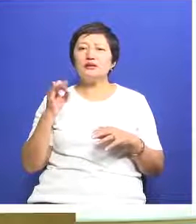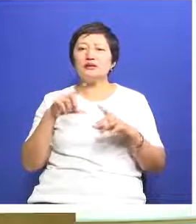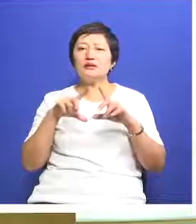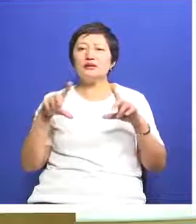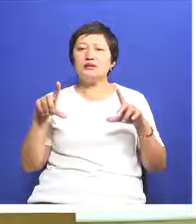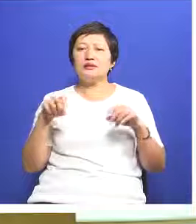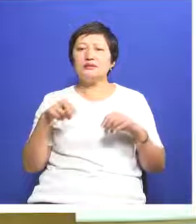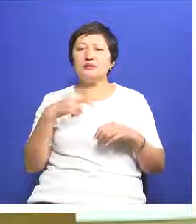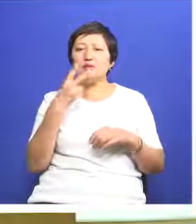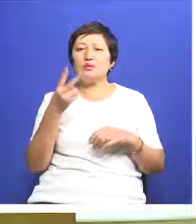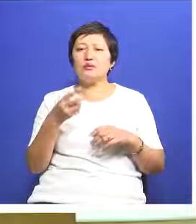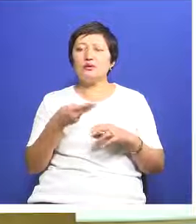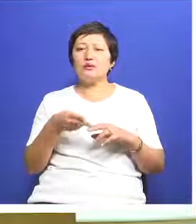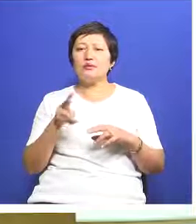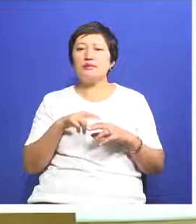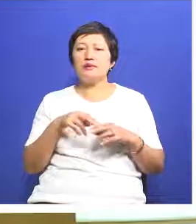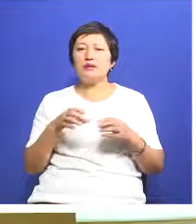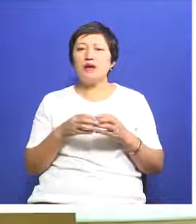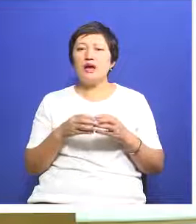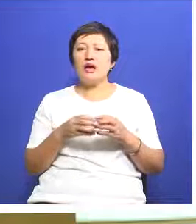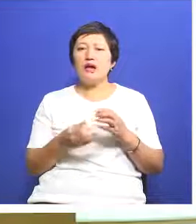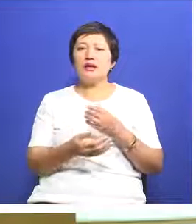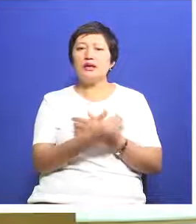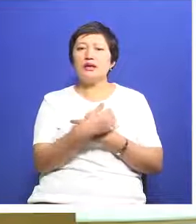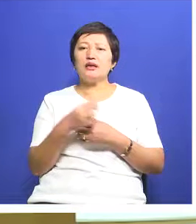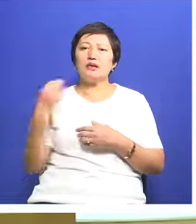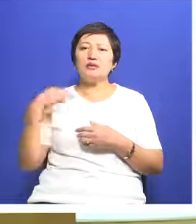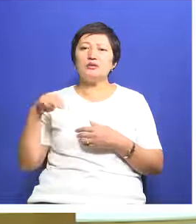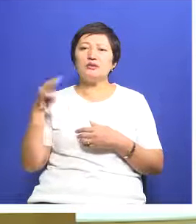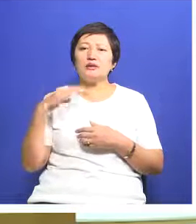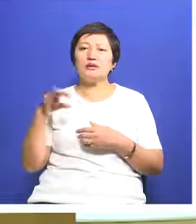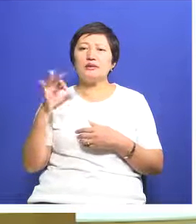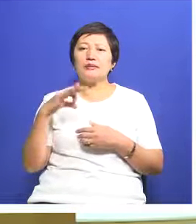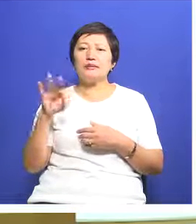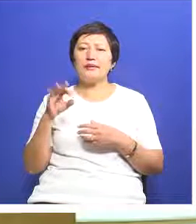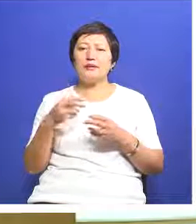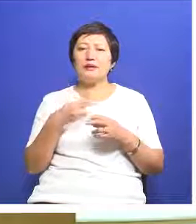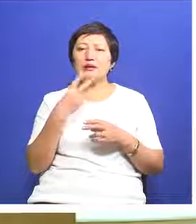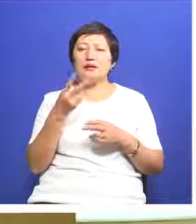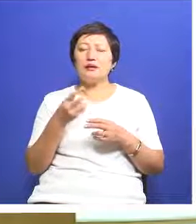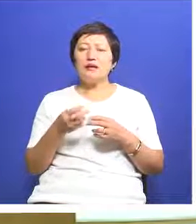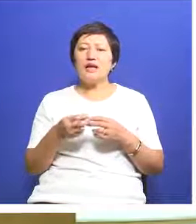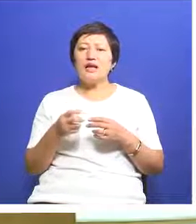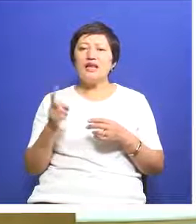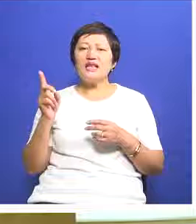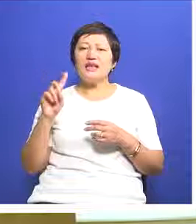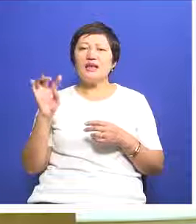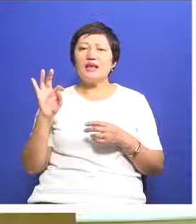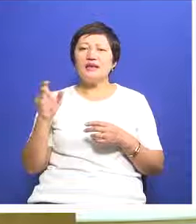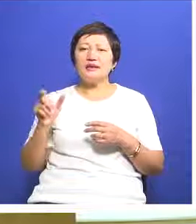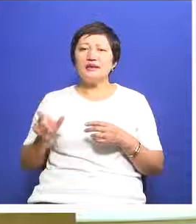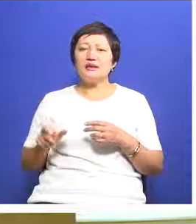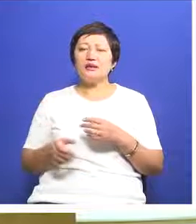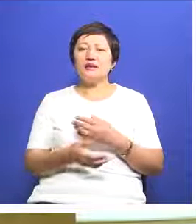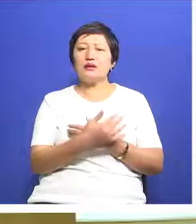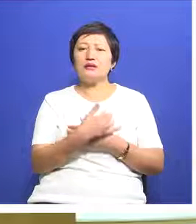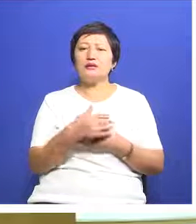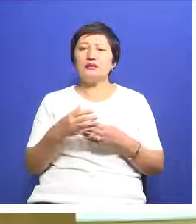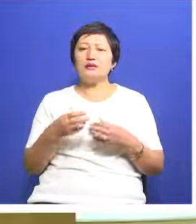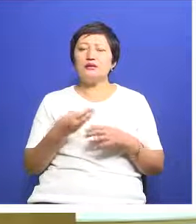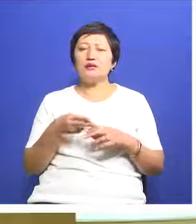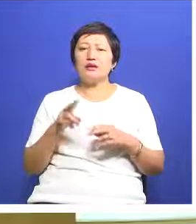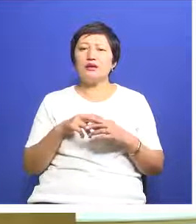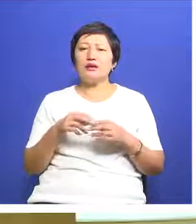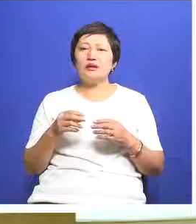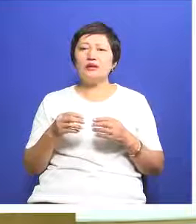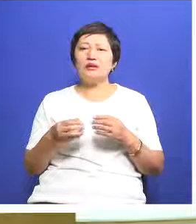ескерткіштер қойылып, ішінде мынау неге келген, турист келген, бұлай жаңа зиянат келген адамдардың кіріп шығатын жерлері бар.